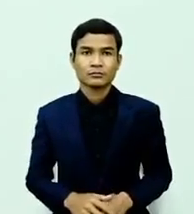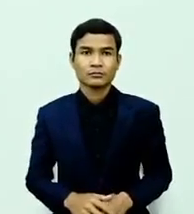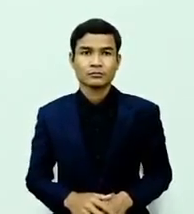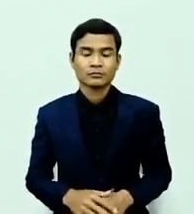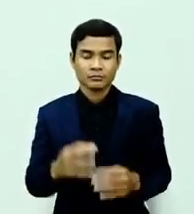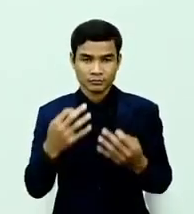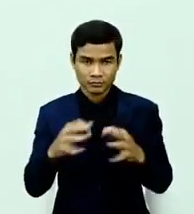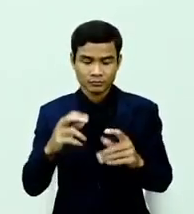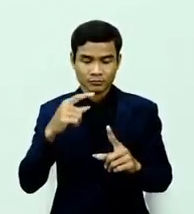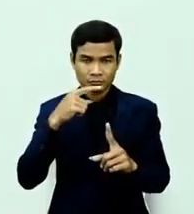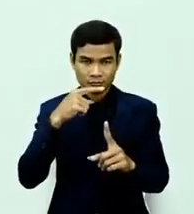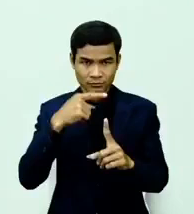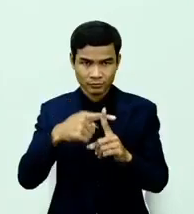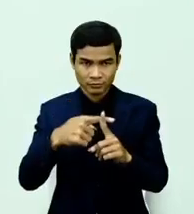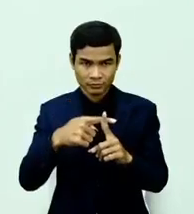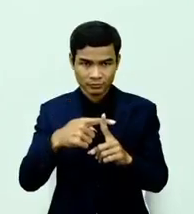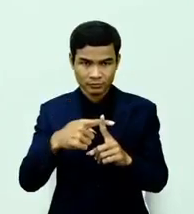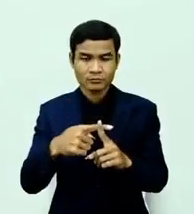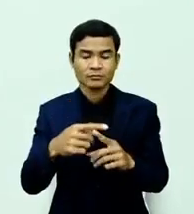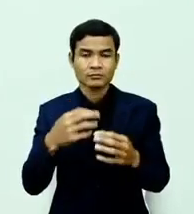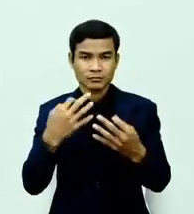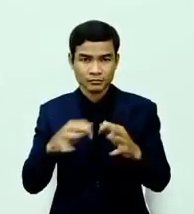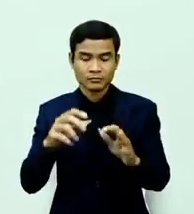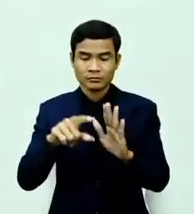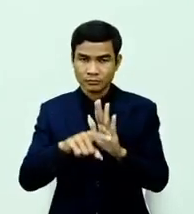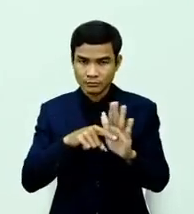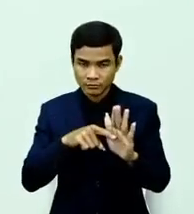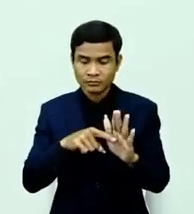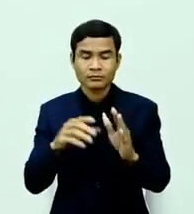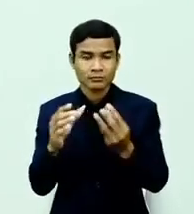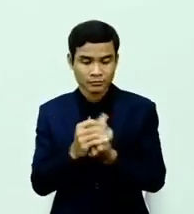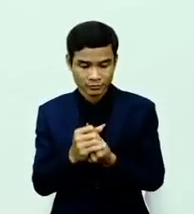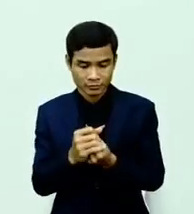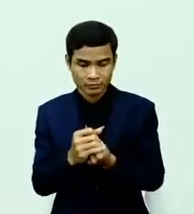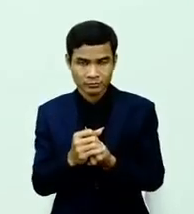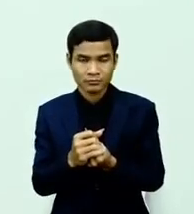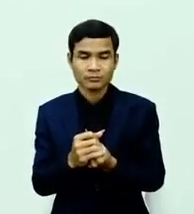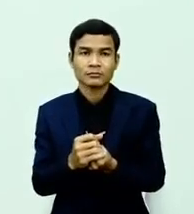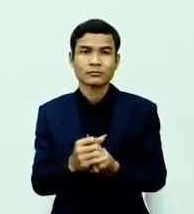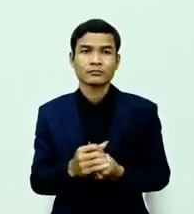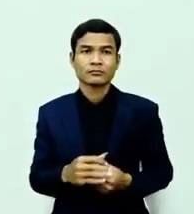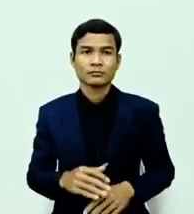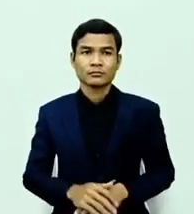7វិធីបូកវិធីដកចំនួន